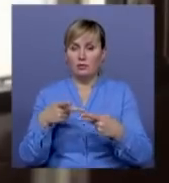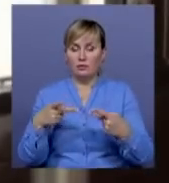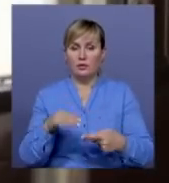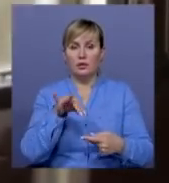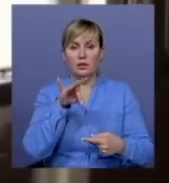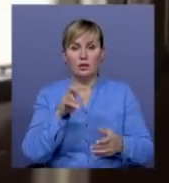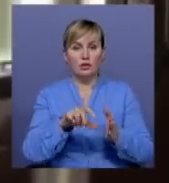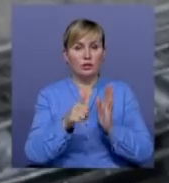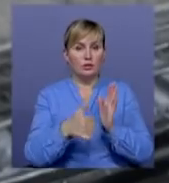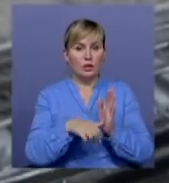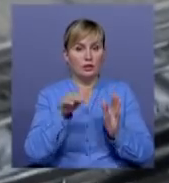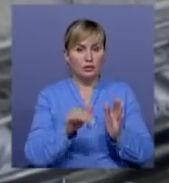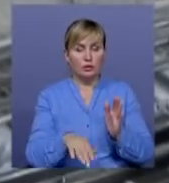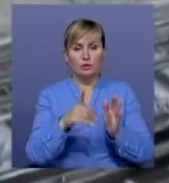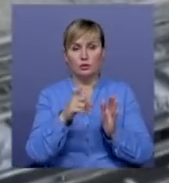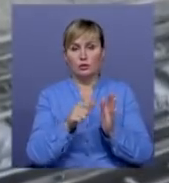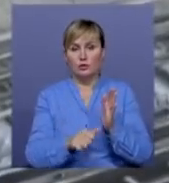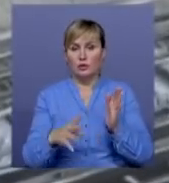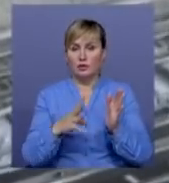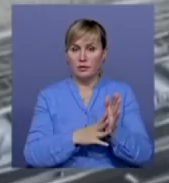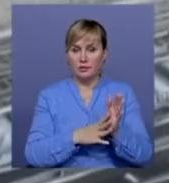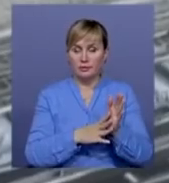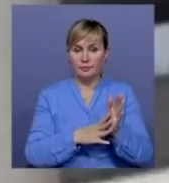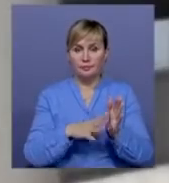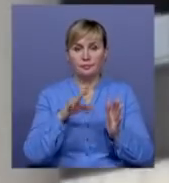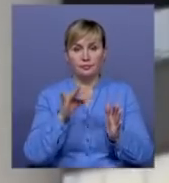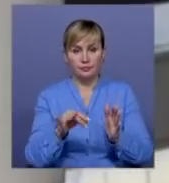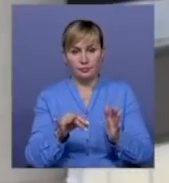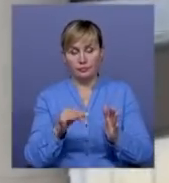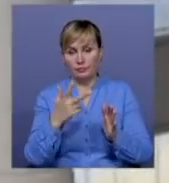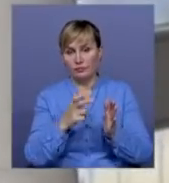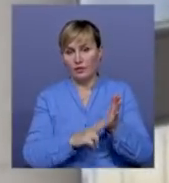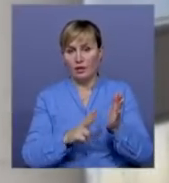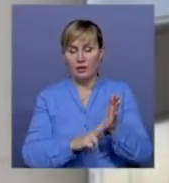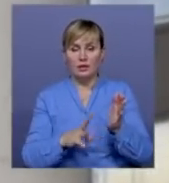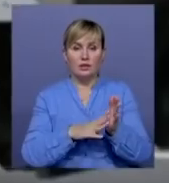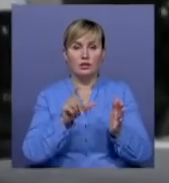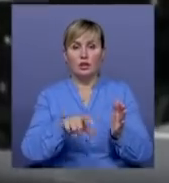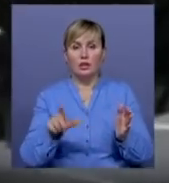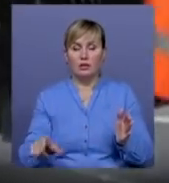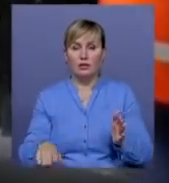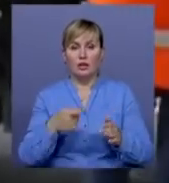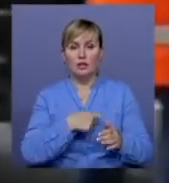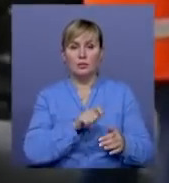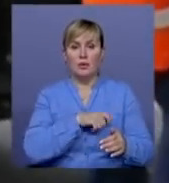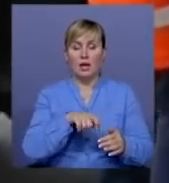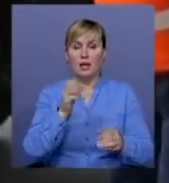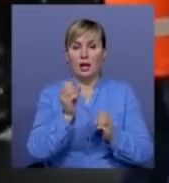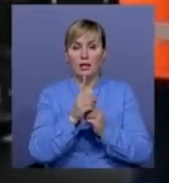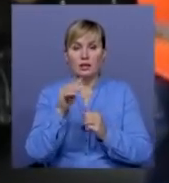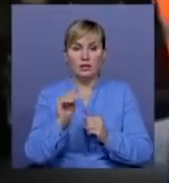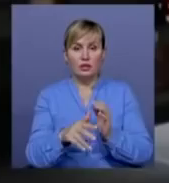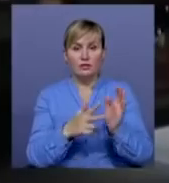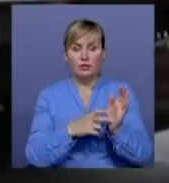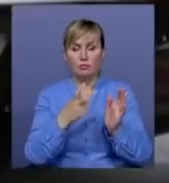Иране 16 169 против 5 389 человек. В Испании